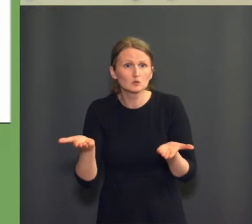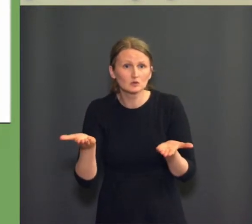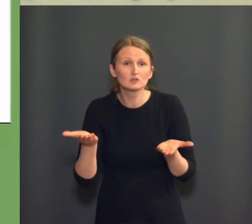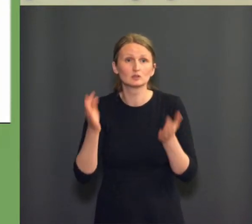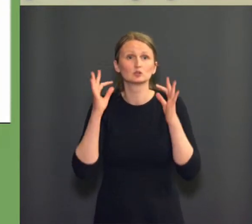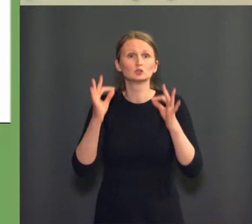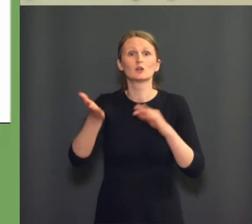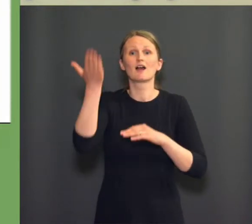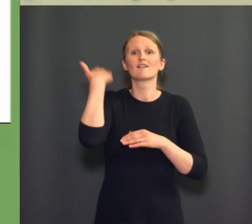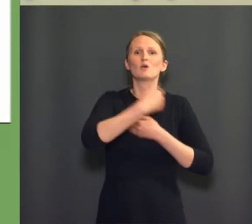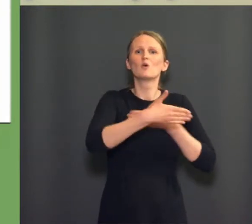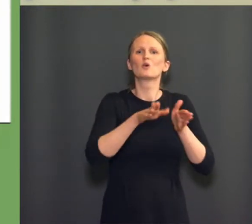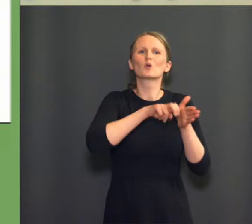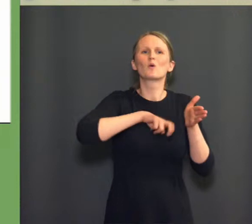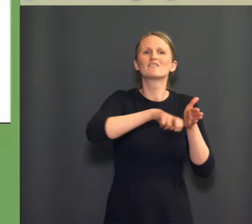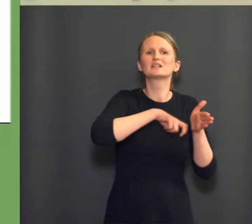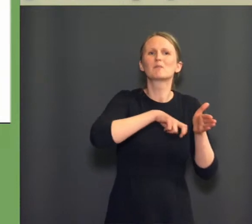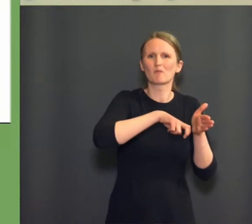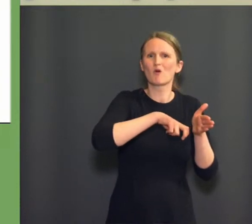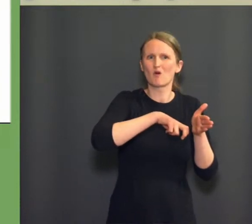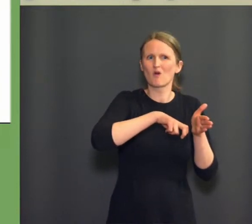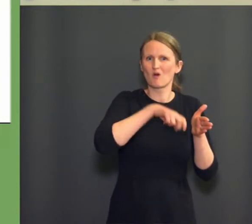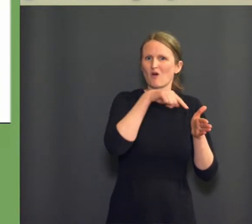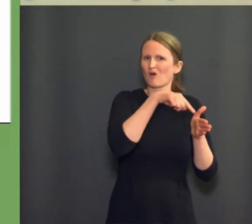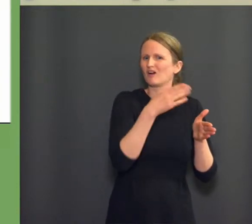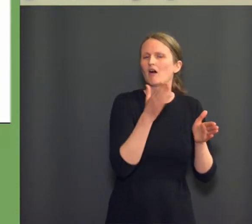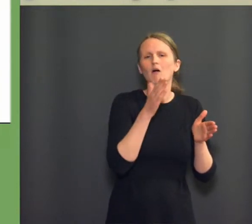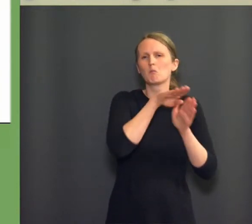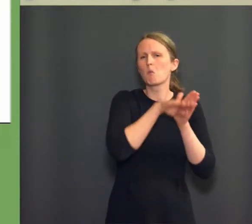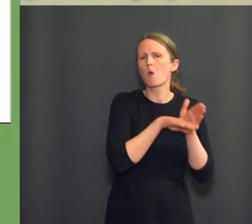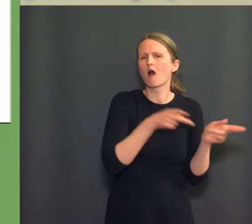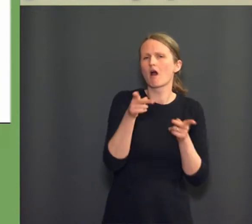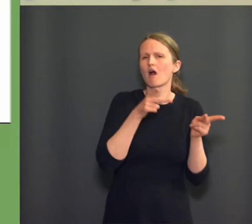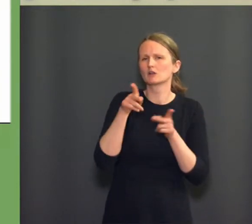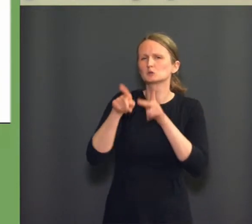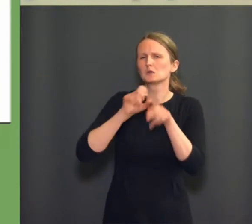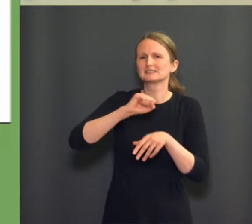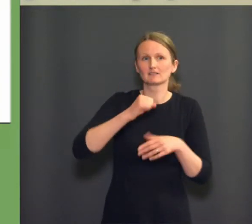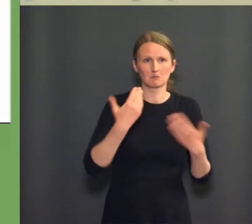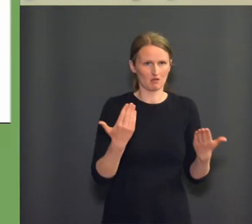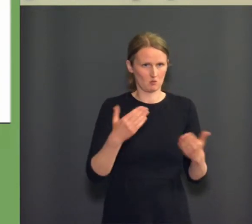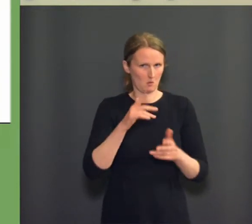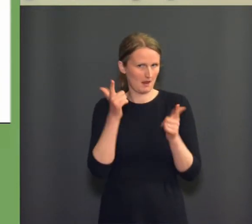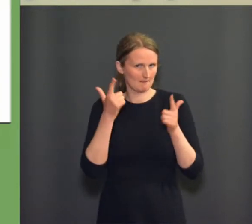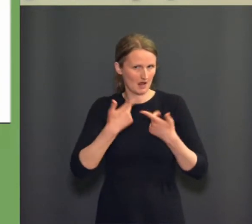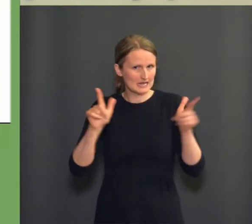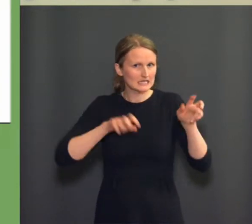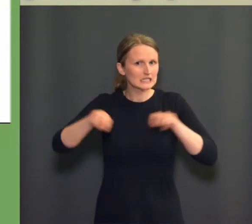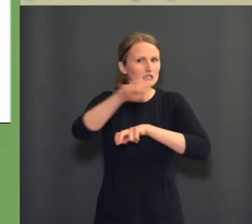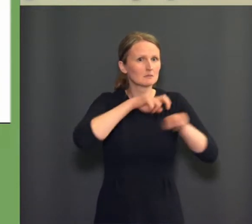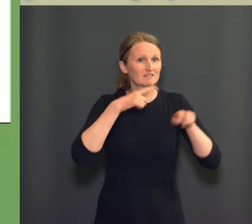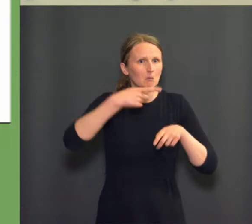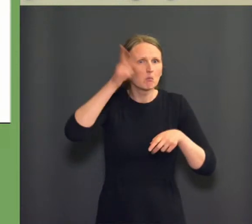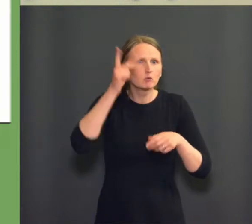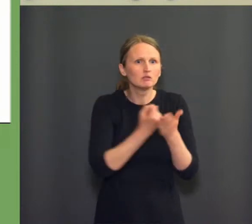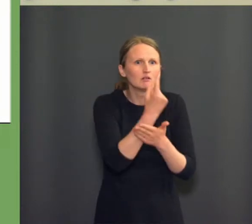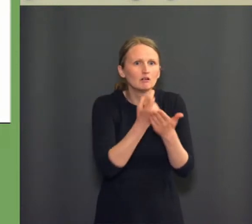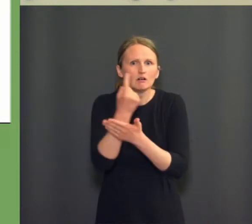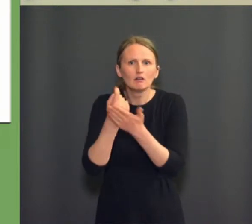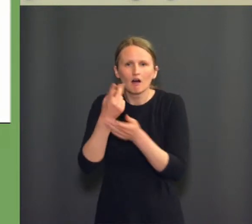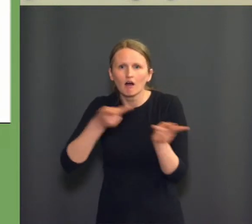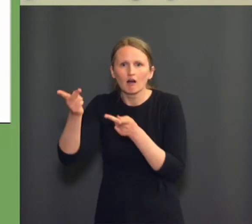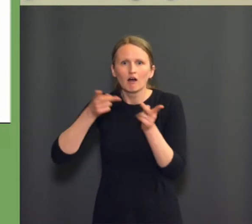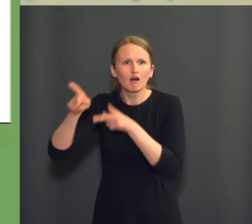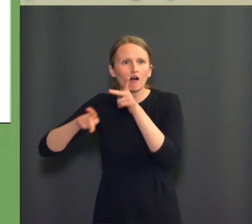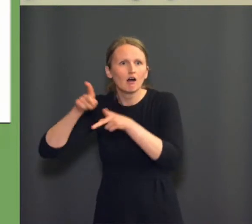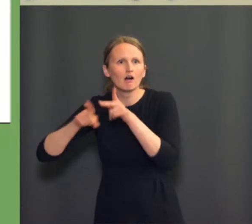très important que nous ayons assez de place pour que les patients non Covid puissent être accueillis en soins intensifs. Il est clair que